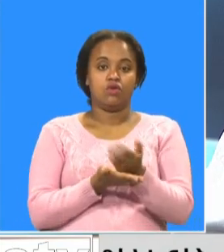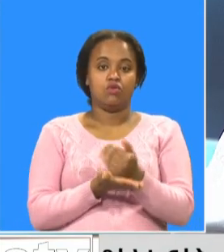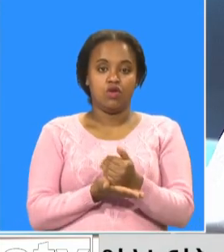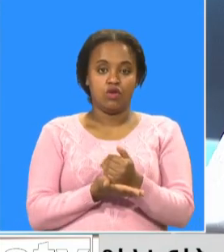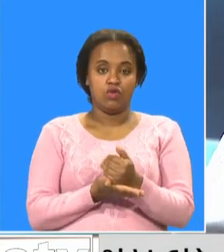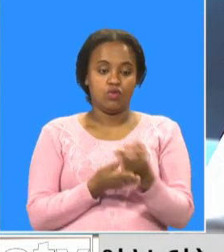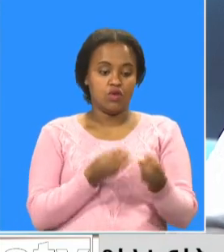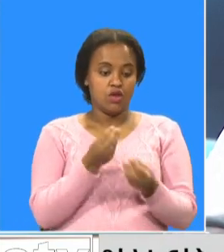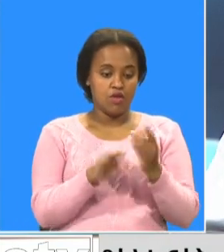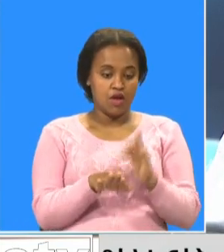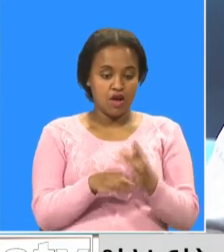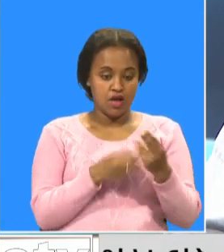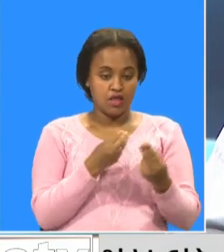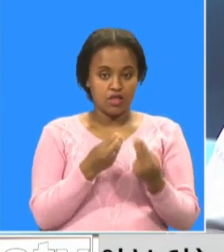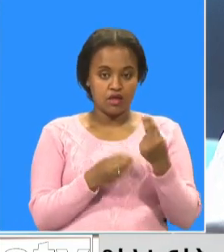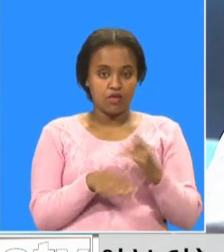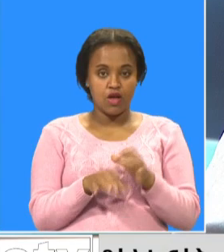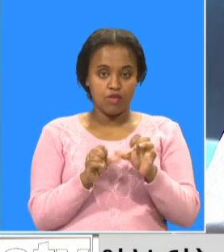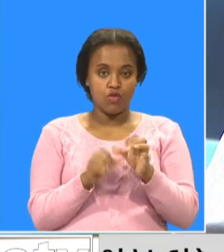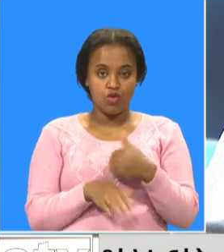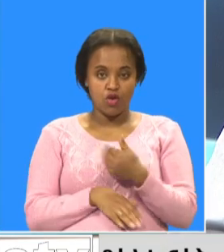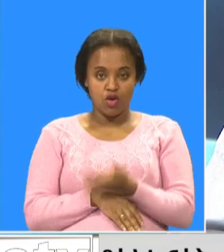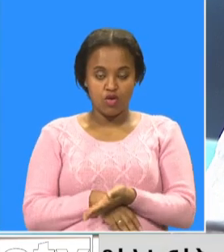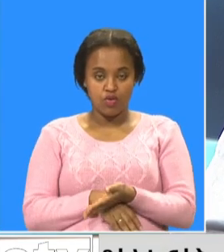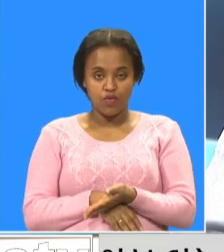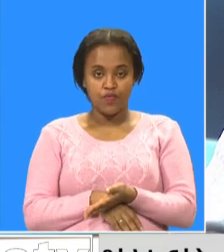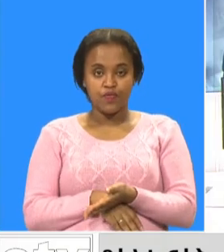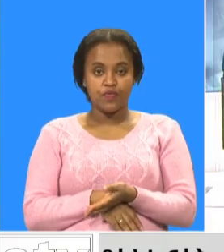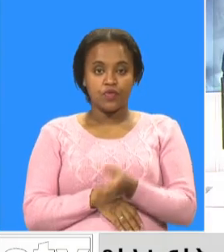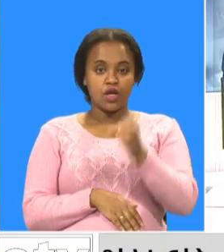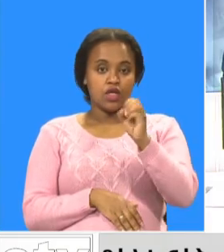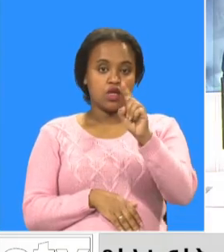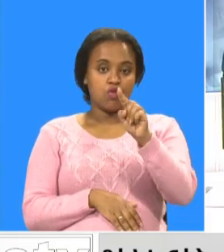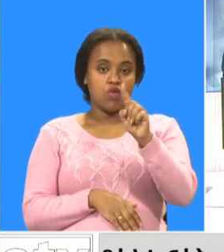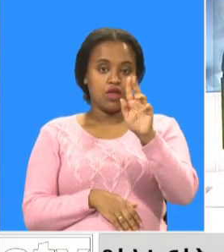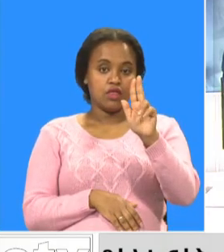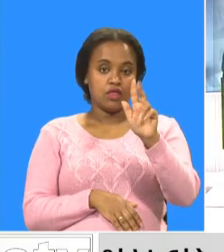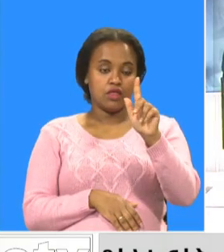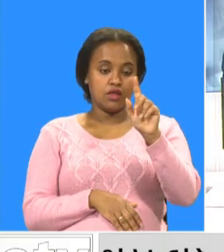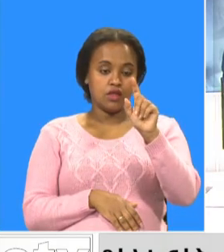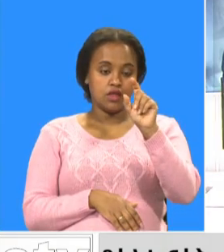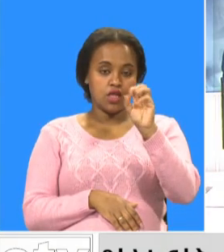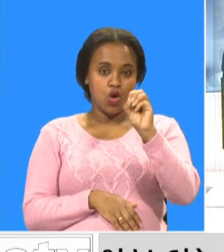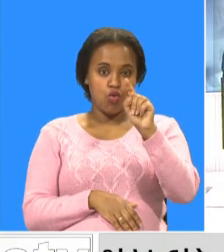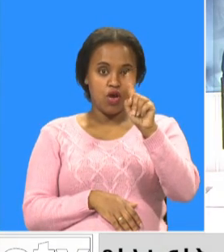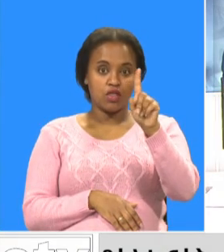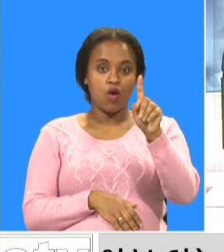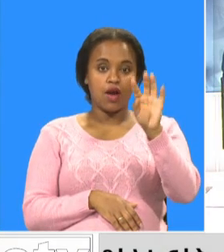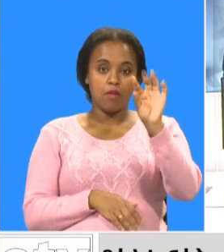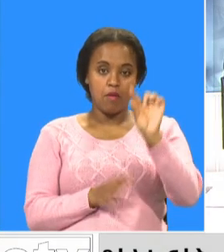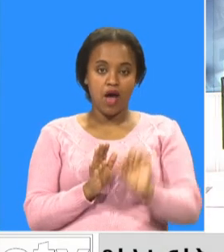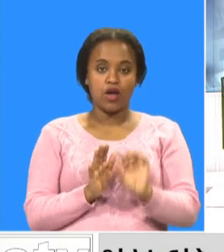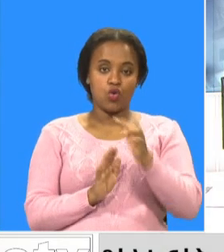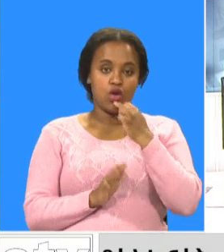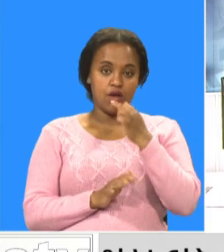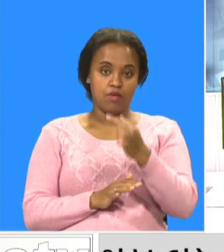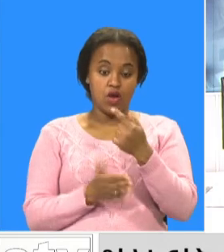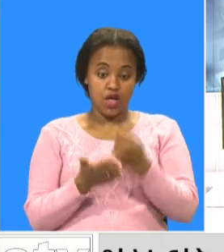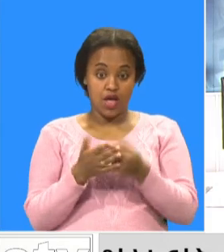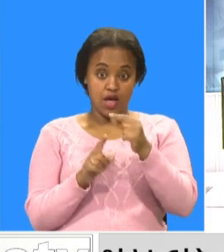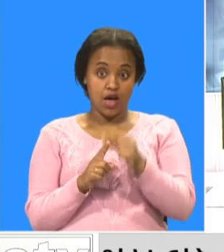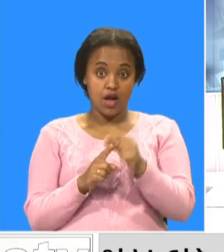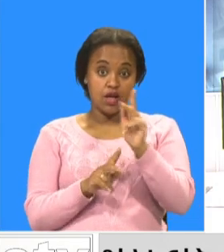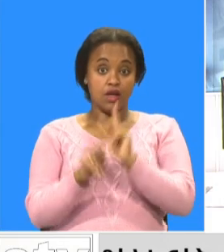እንዲውሉ የተደረጉ ከ70% ፊልትሬሽን ኤፊሸንሲ በ0.1 ማይክሮም የሚለው ማለት ምናልባት ይሄ